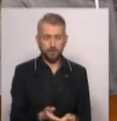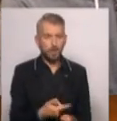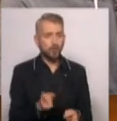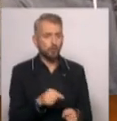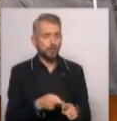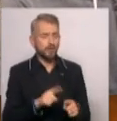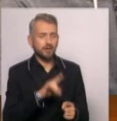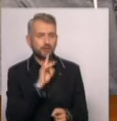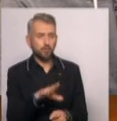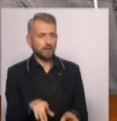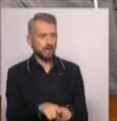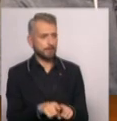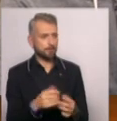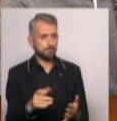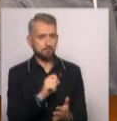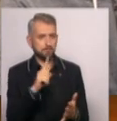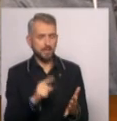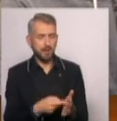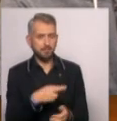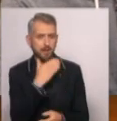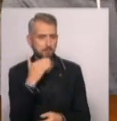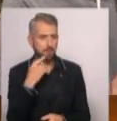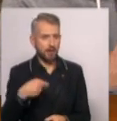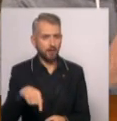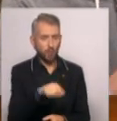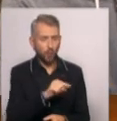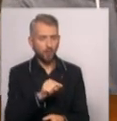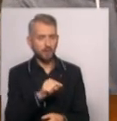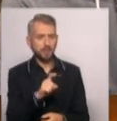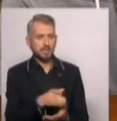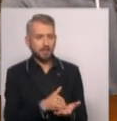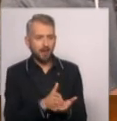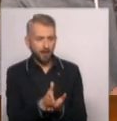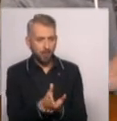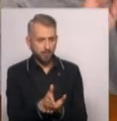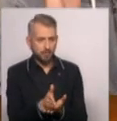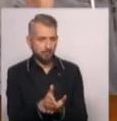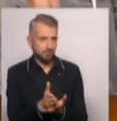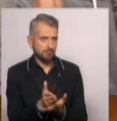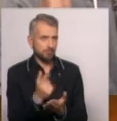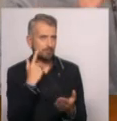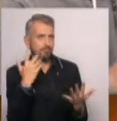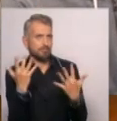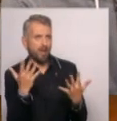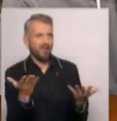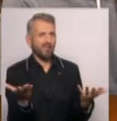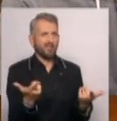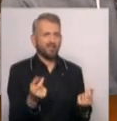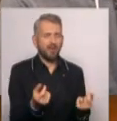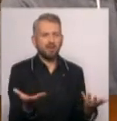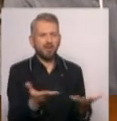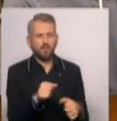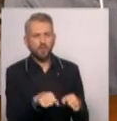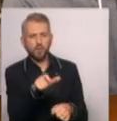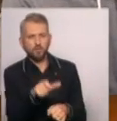буде таким питанням для багатьох з галузі такої гіпотетичної. Да? Десь там якісь велосипедисти, якась